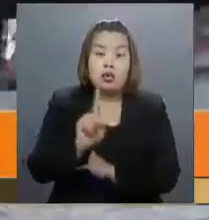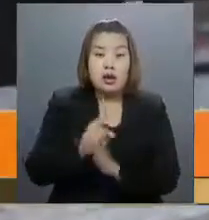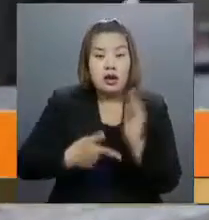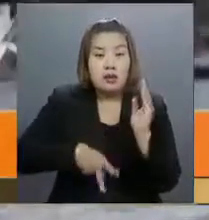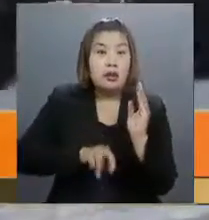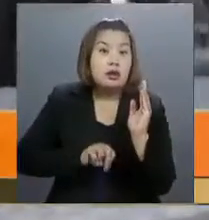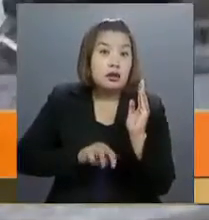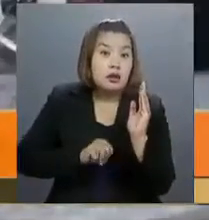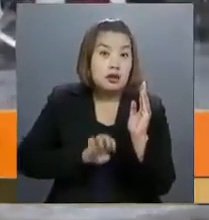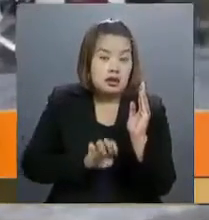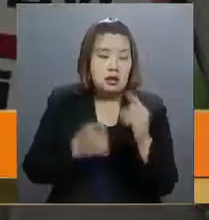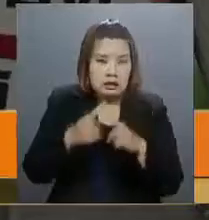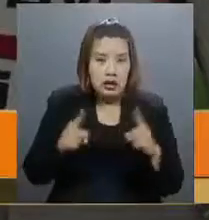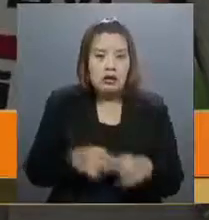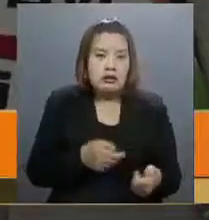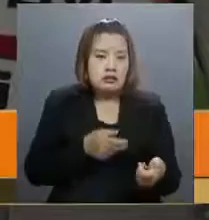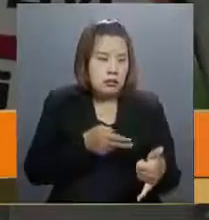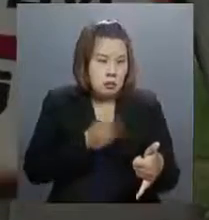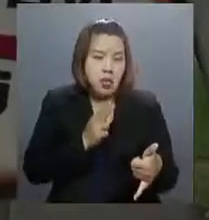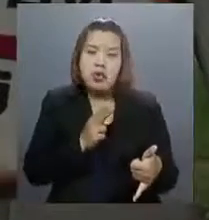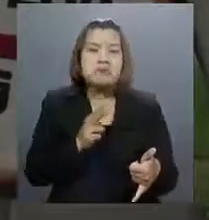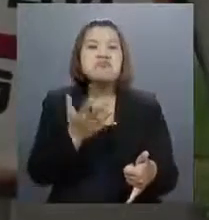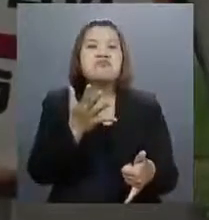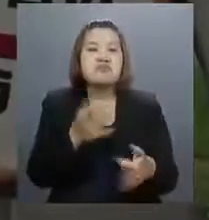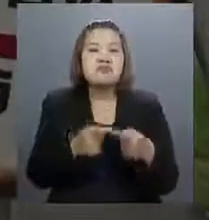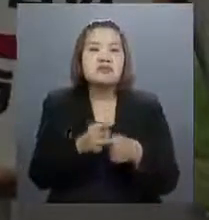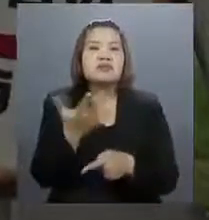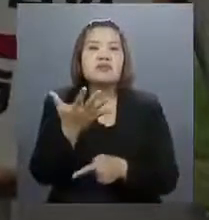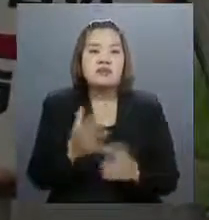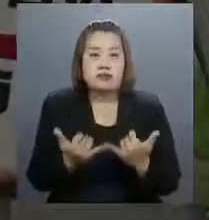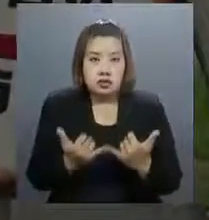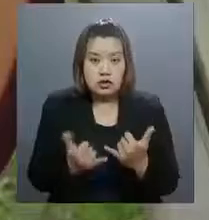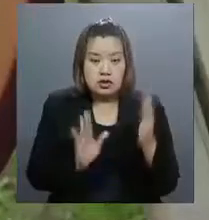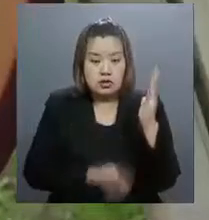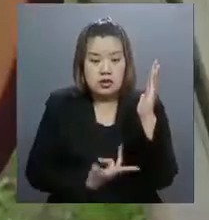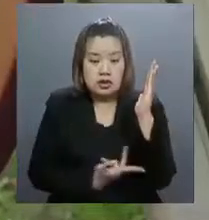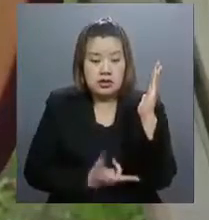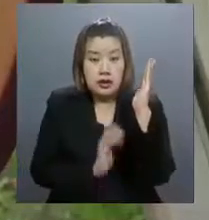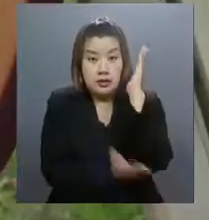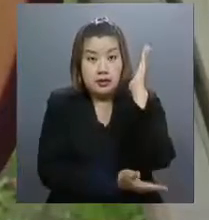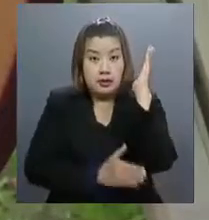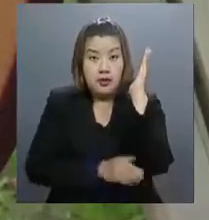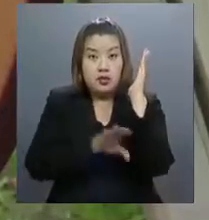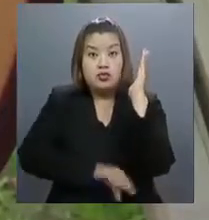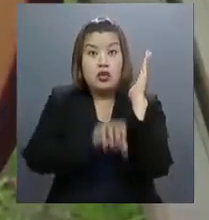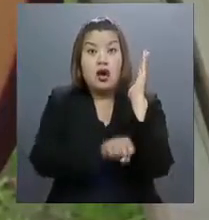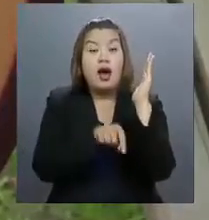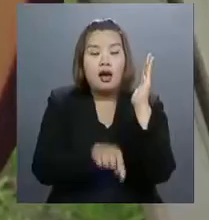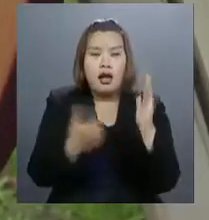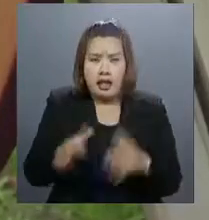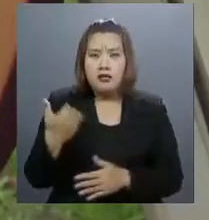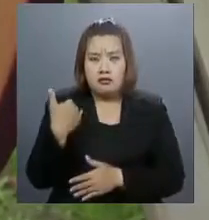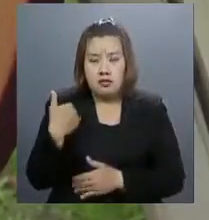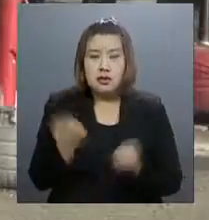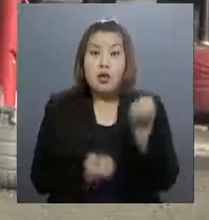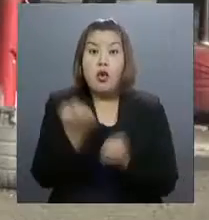ม่ได้รับบาดเจ็บส่วนที่จังหวัดสงขลานะคะเส้นทางรอยต่อ3จังหวัดชายแดนภาคใต้ทางเจ้าหน้าที่ได้ตรวจสอบยานพาห